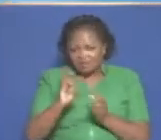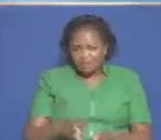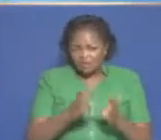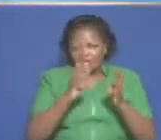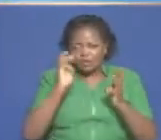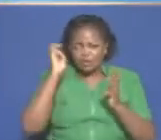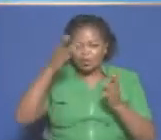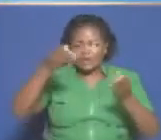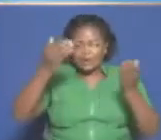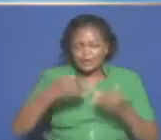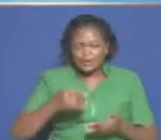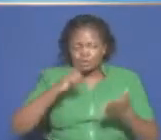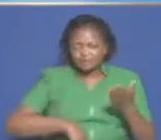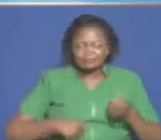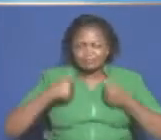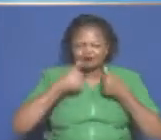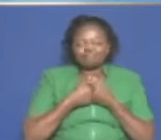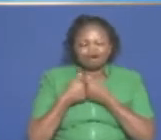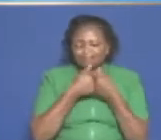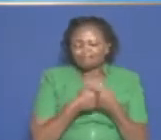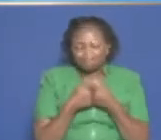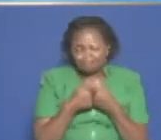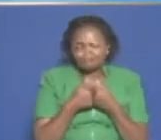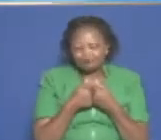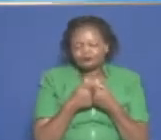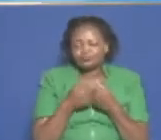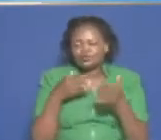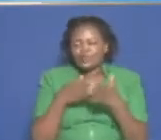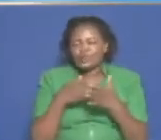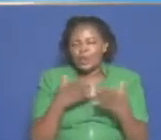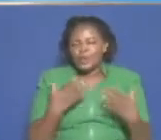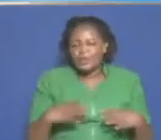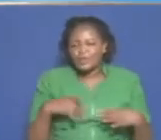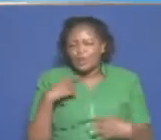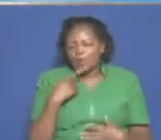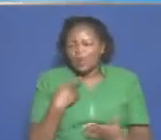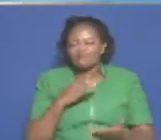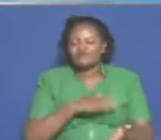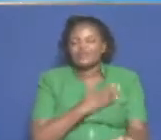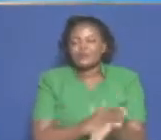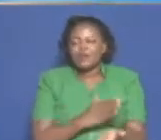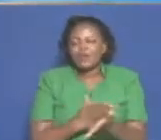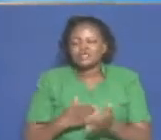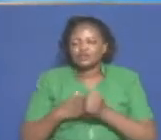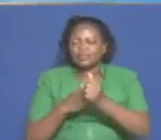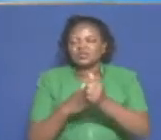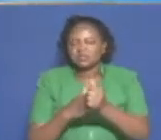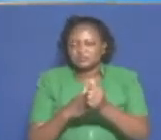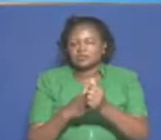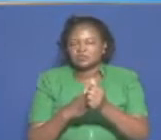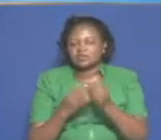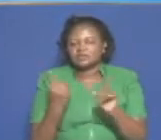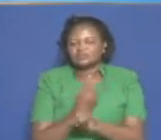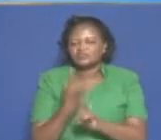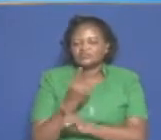italeta changamoto za kuwazuia wale ambao wako na uwezo wa kuongoza katika nyanja